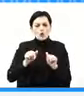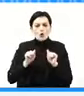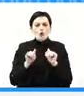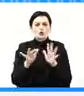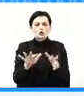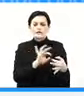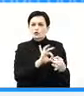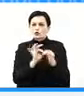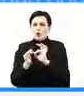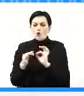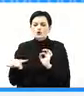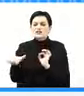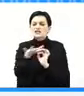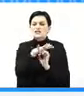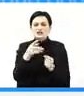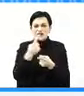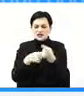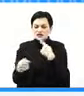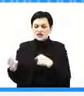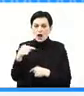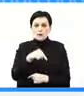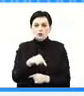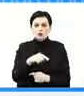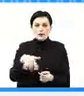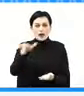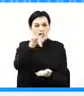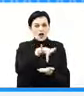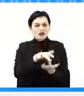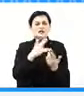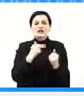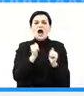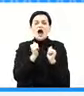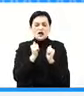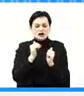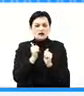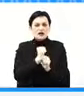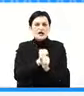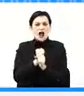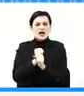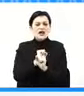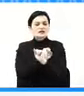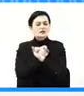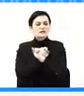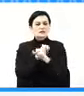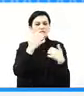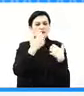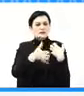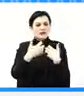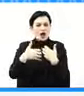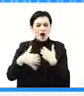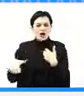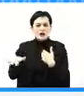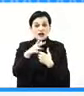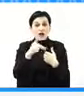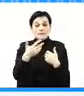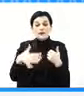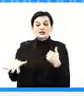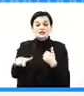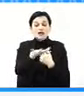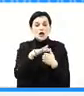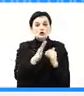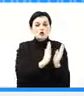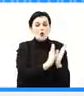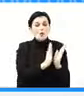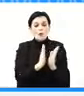ამ კონკრეტული სივრცეების დაბრუნება ქალაქისთვის და გაკეთდა სკვერები, გაკეთდა პარკები და ხდება ამ ტერიტორიების მოწესრიგება.